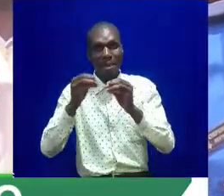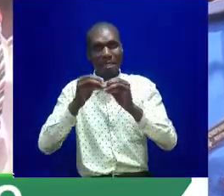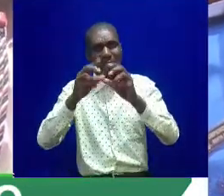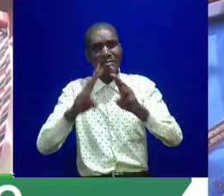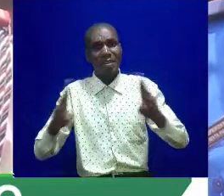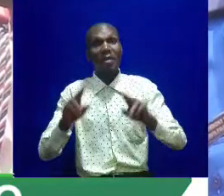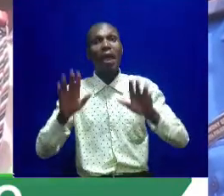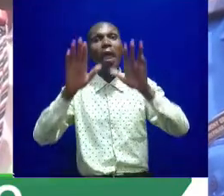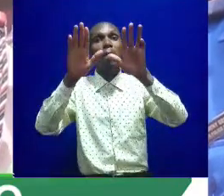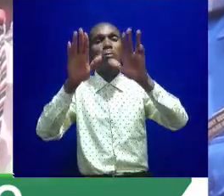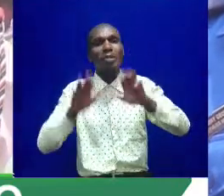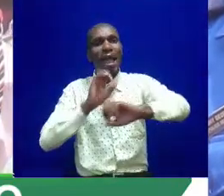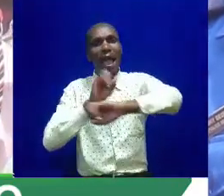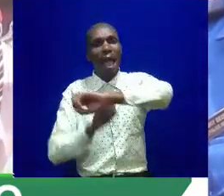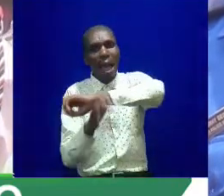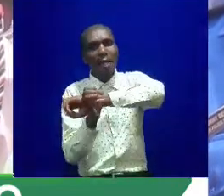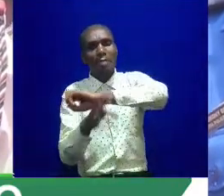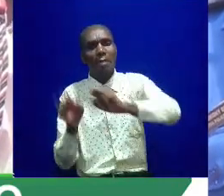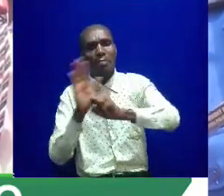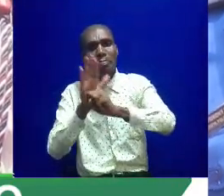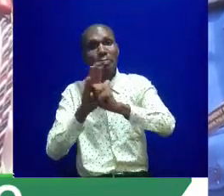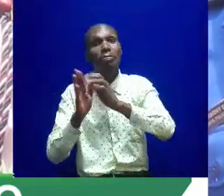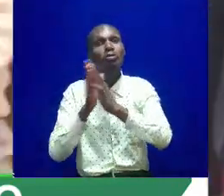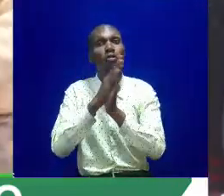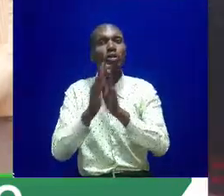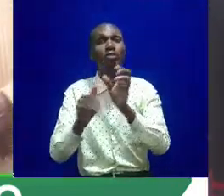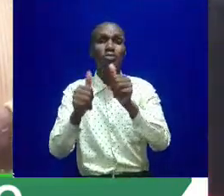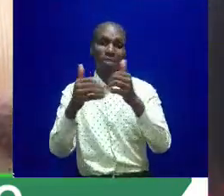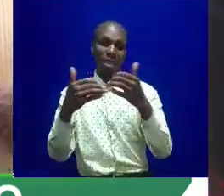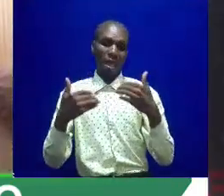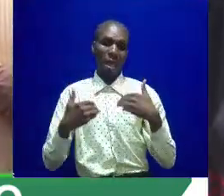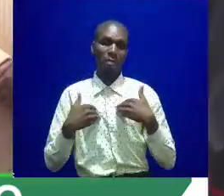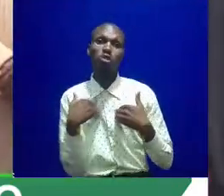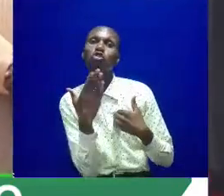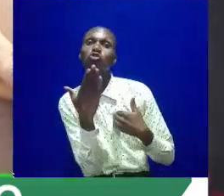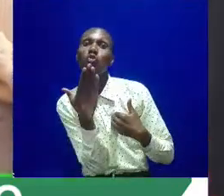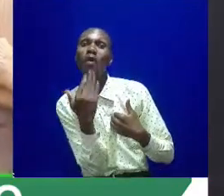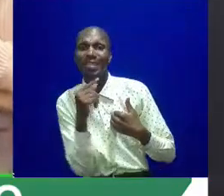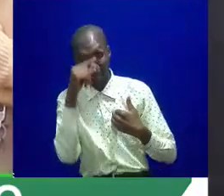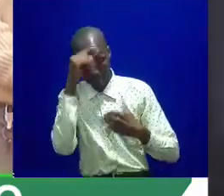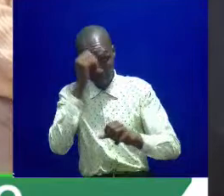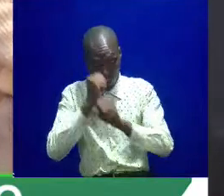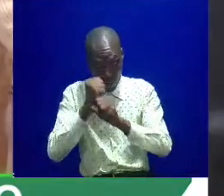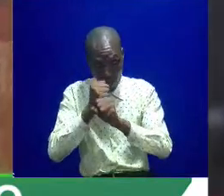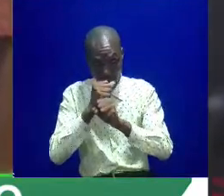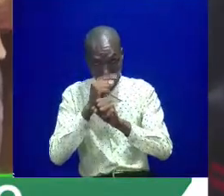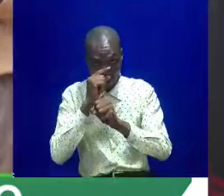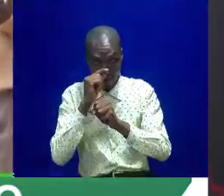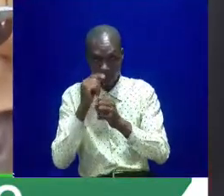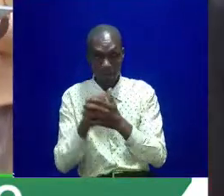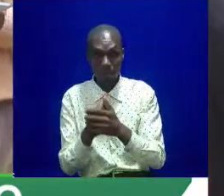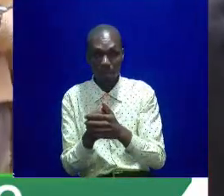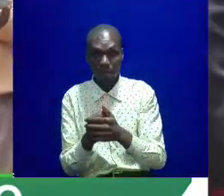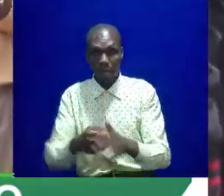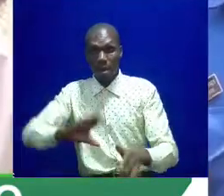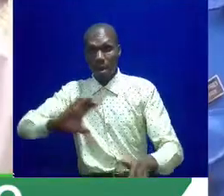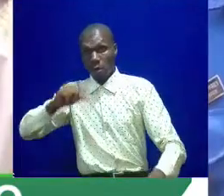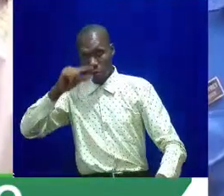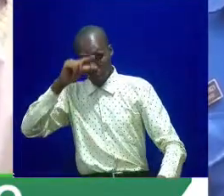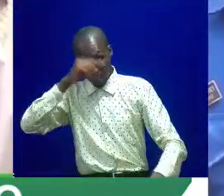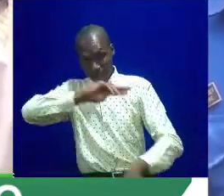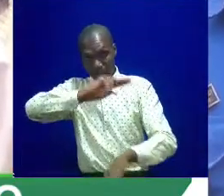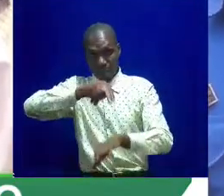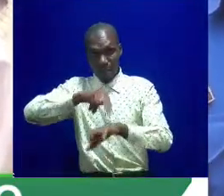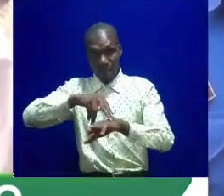yeye ametuelezea mambo kadhaa ambayo wangetaka serikali ishughulikie. County government, national